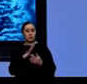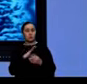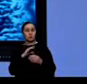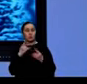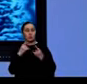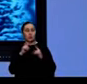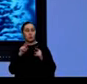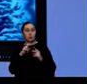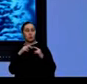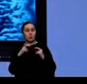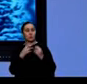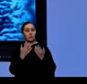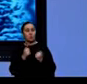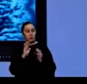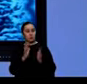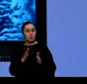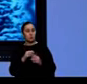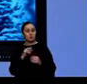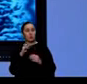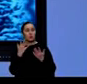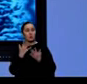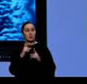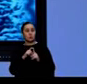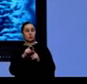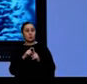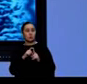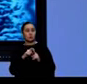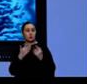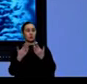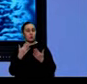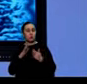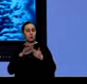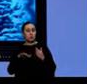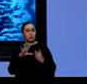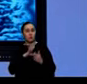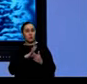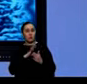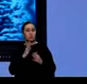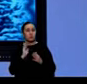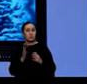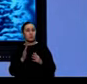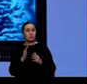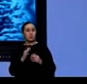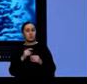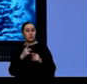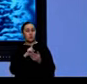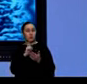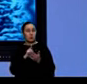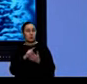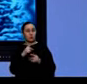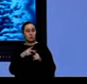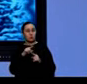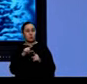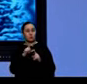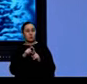Yozganlaringizni ekrandan tekshirib oling. Qaysidir so'z agar tushirib qoldirilgan bo'lsa,